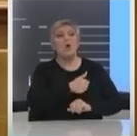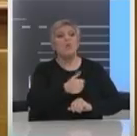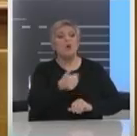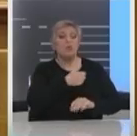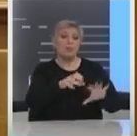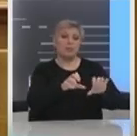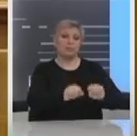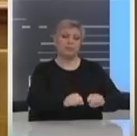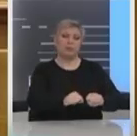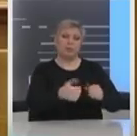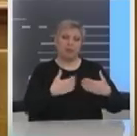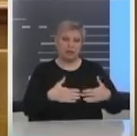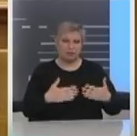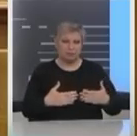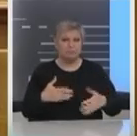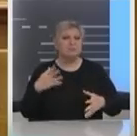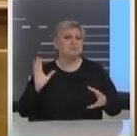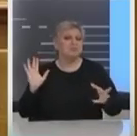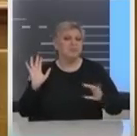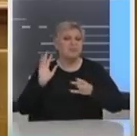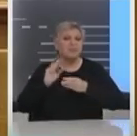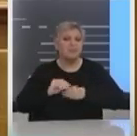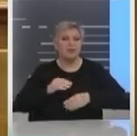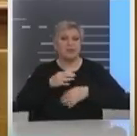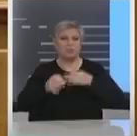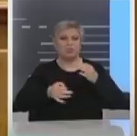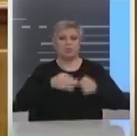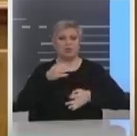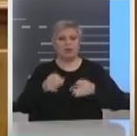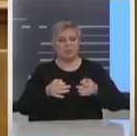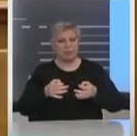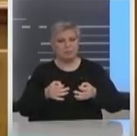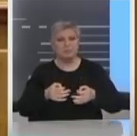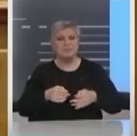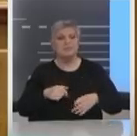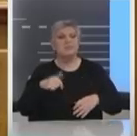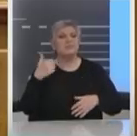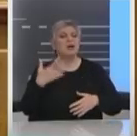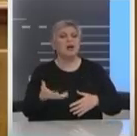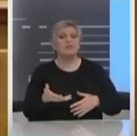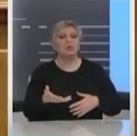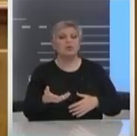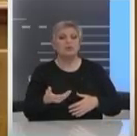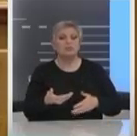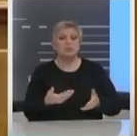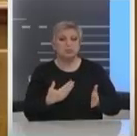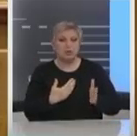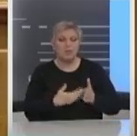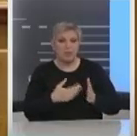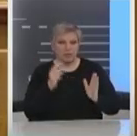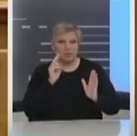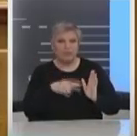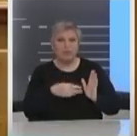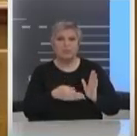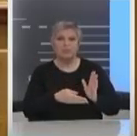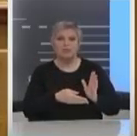τα οποία μόλις περιέγραψα, τα εικονογραφεί με τρόπο θλιβερό το πολυνομοσχέδιο το οποίο συζητάμε